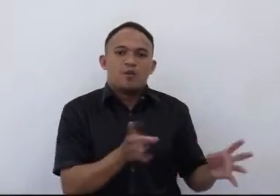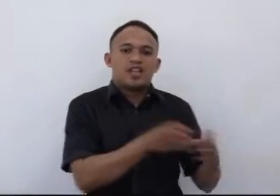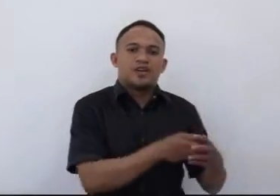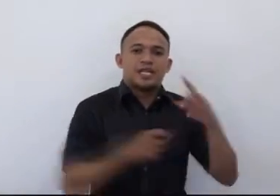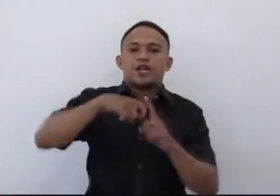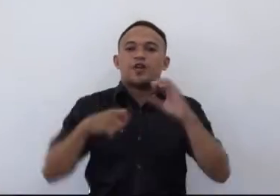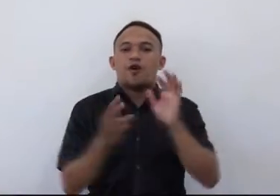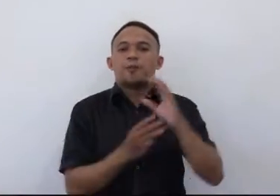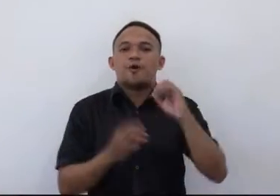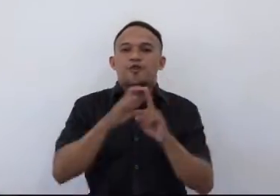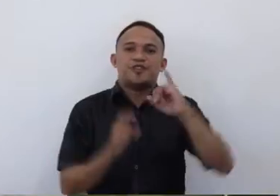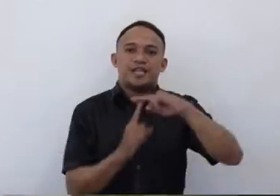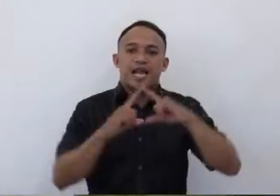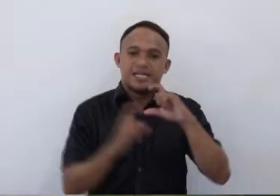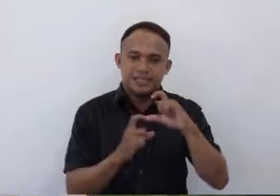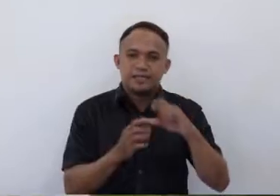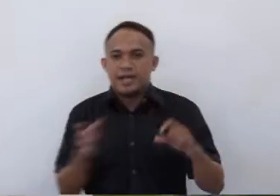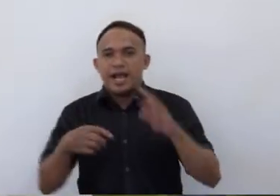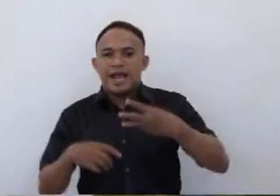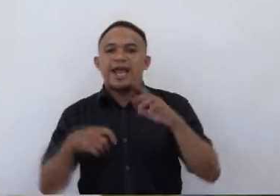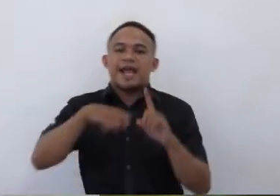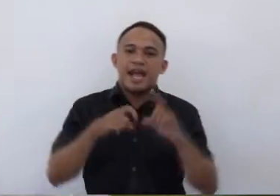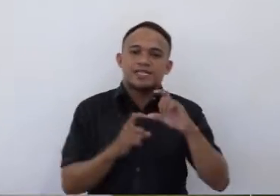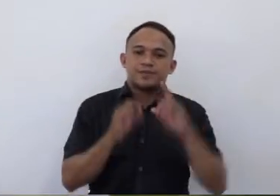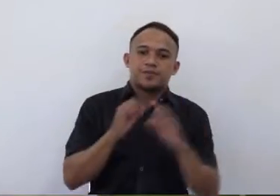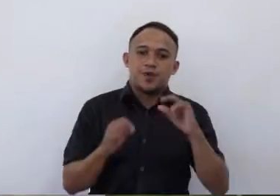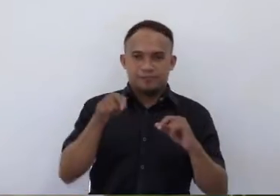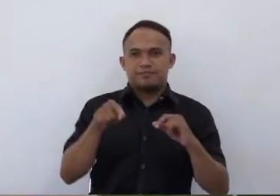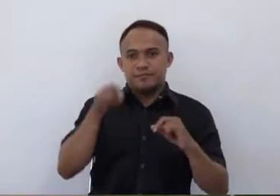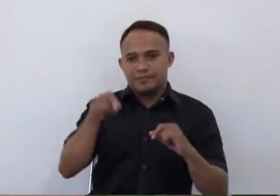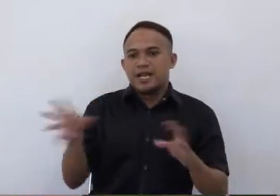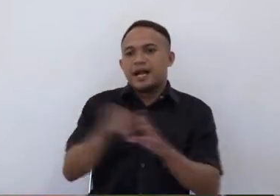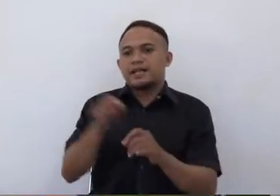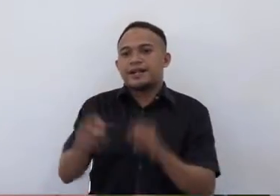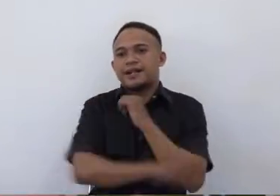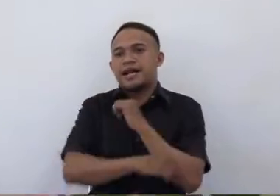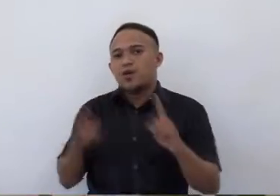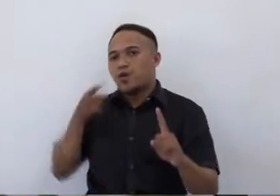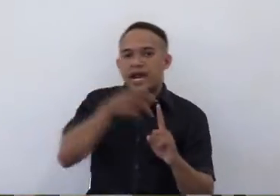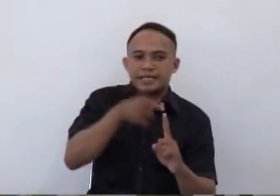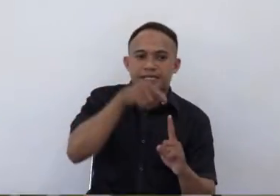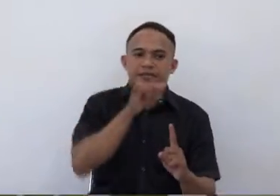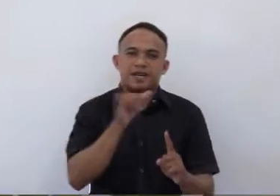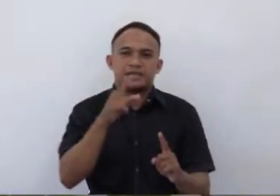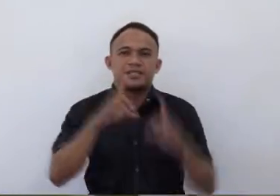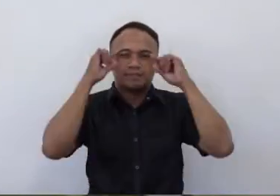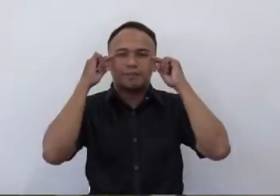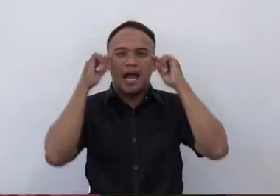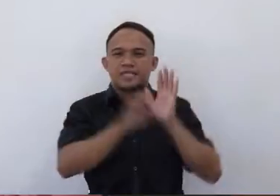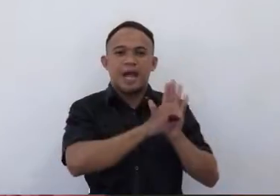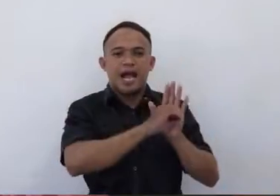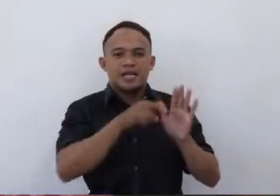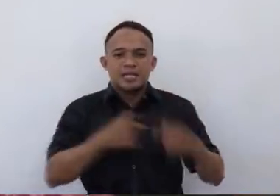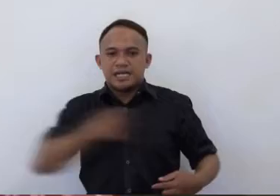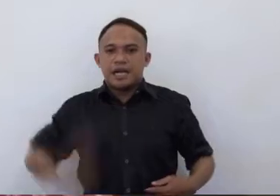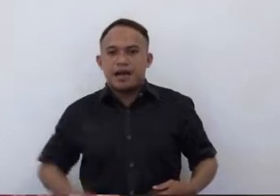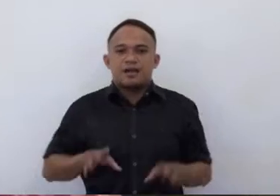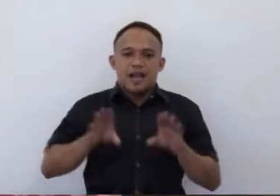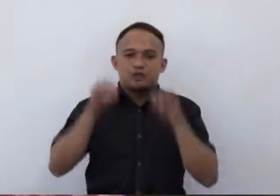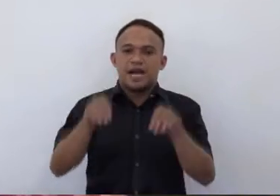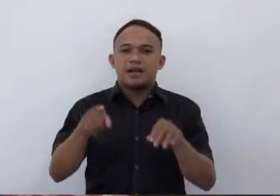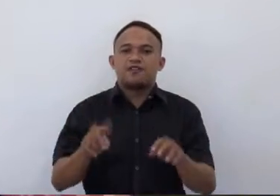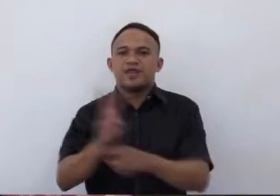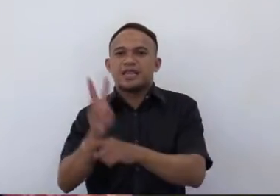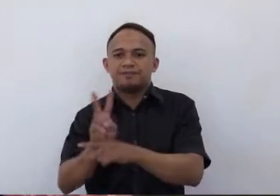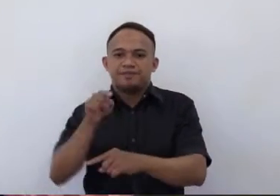baku industri kosmetik, pengental, lem, hingga mie ramen. Dilansir dari laman Sari Agi, ekspor porang pada